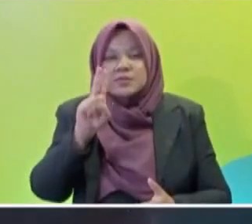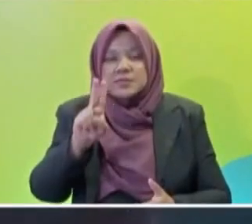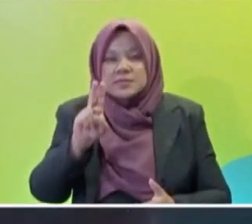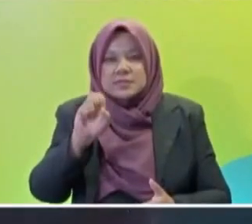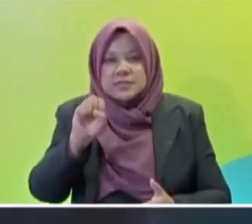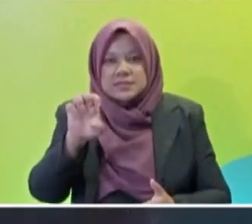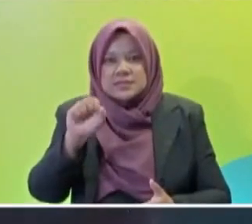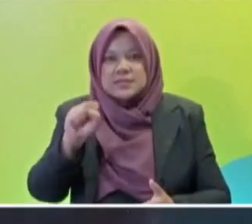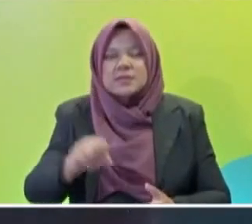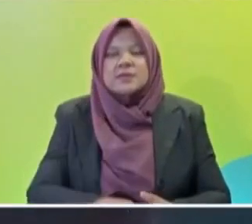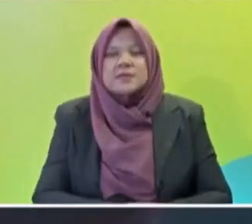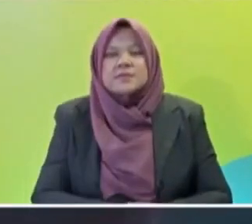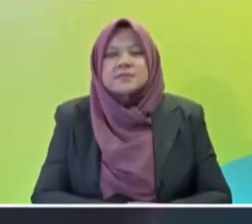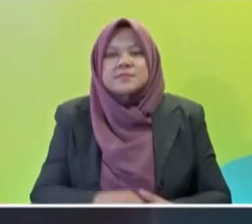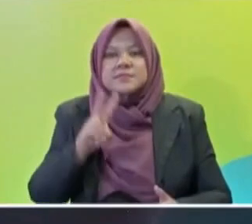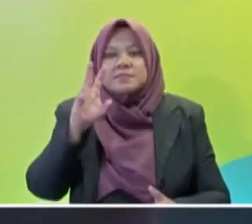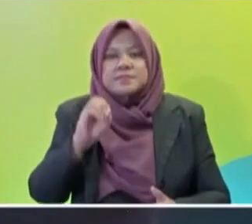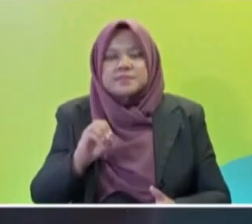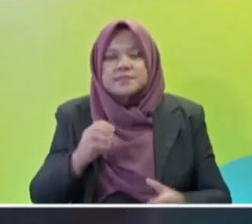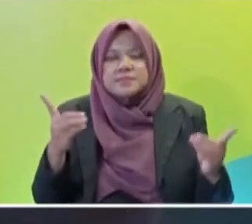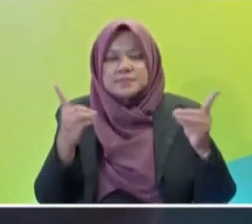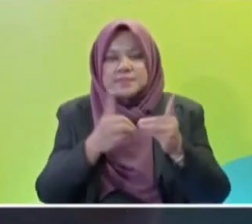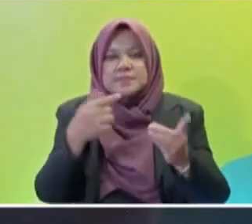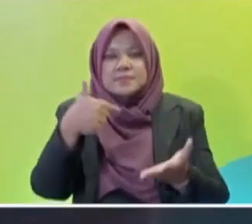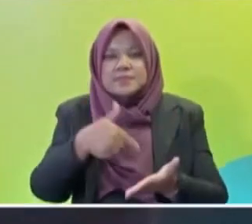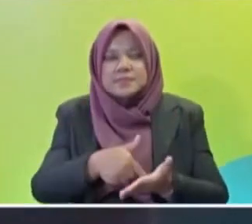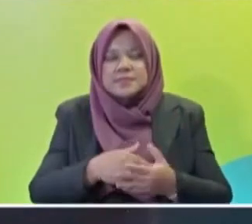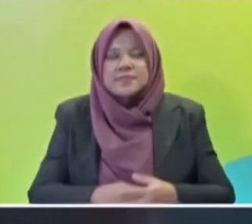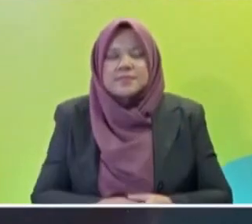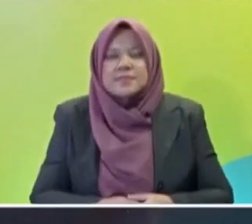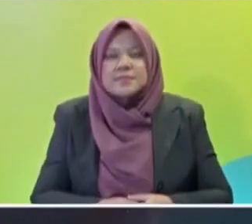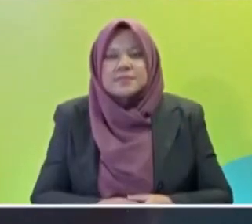22 Semoga berjalan semua all the best kita jumpa lagi hanya